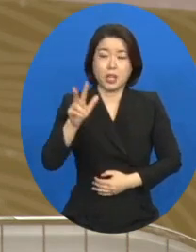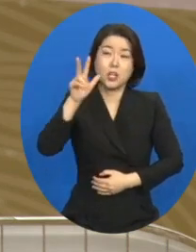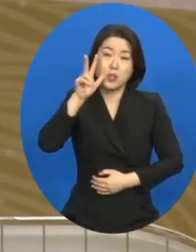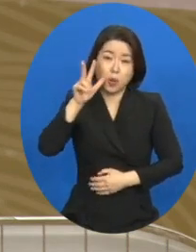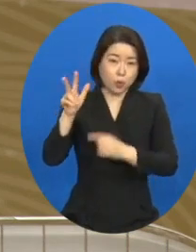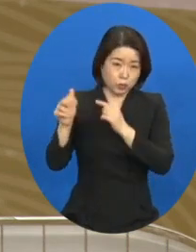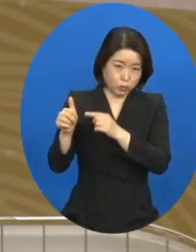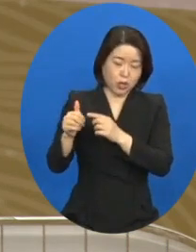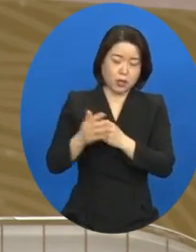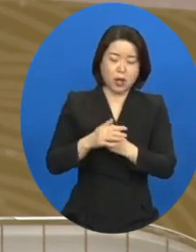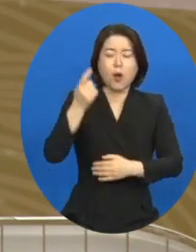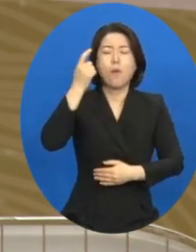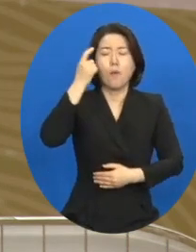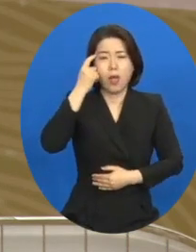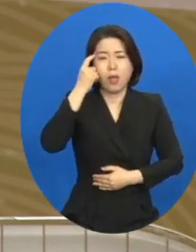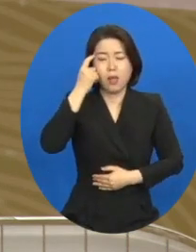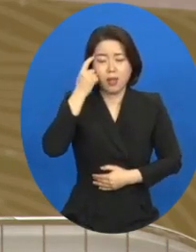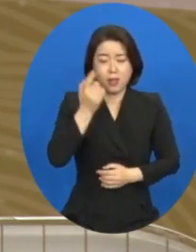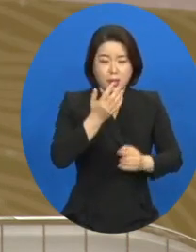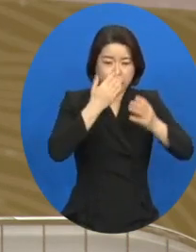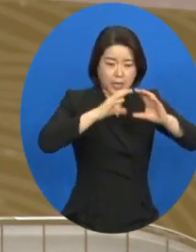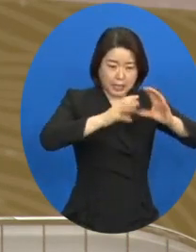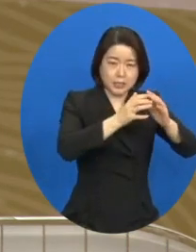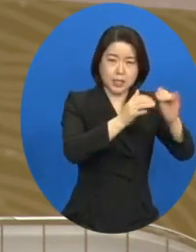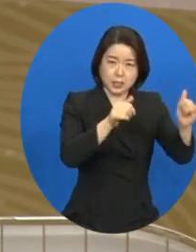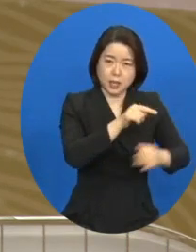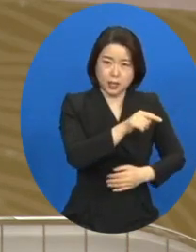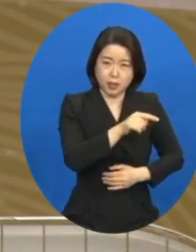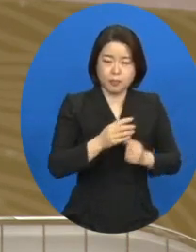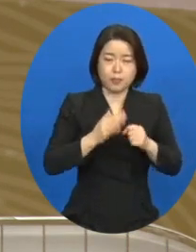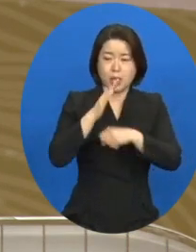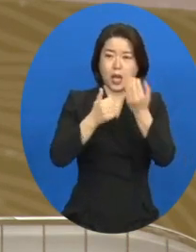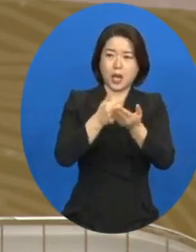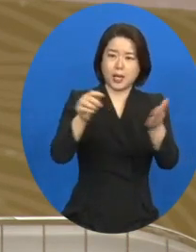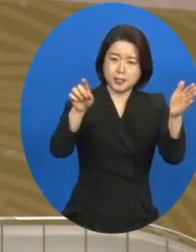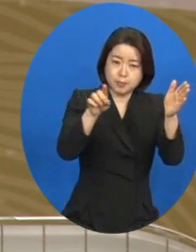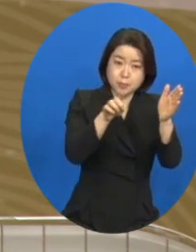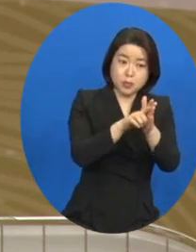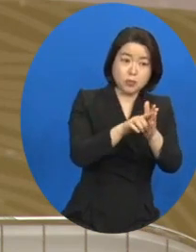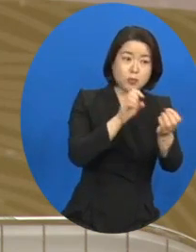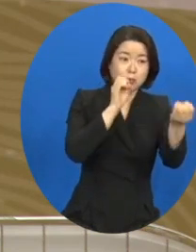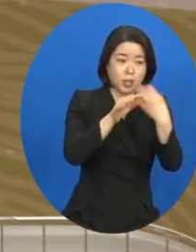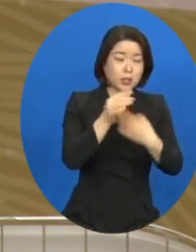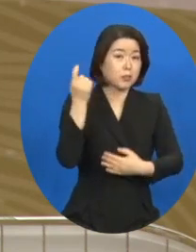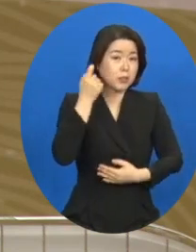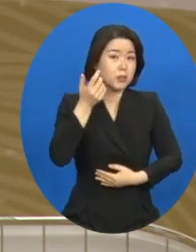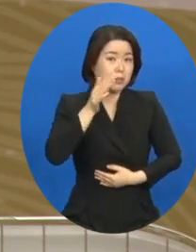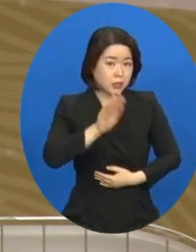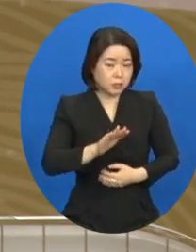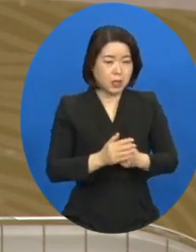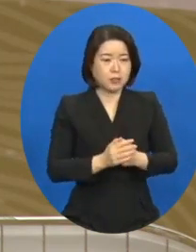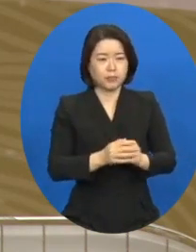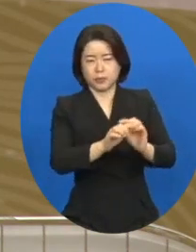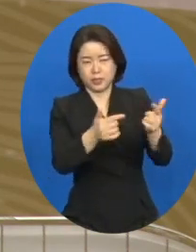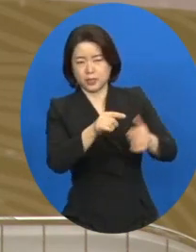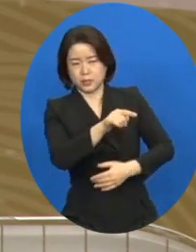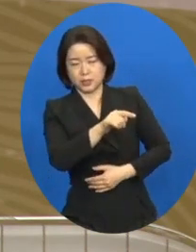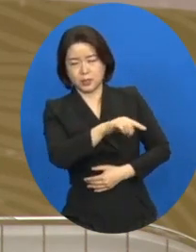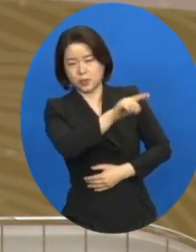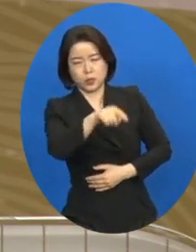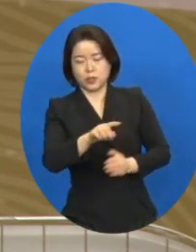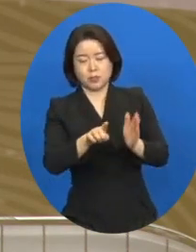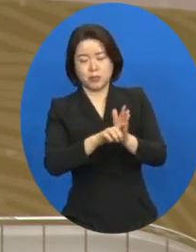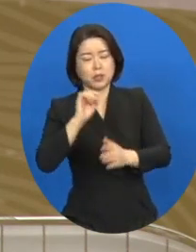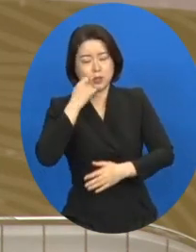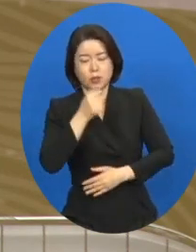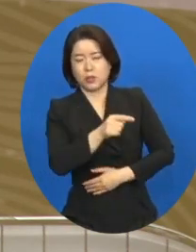여호수아가 왜 이스라엘 백성들이 하나님을 믿어보겠다는데 아니야 너희들 믿을 수